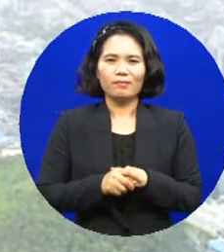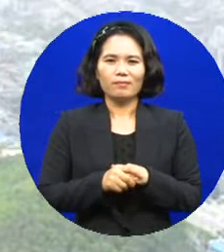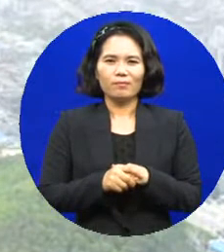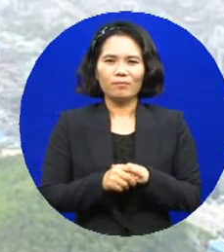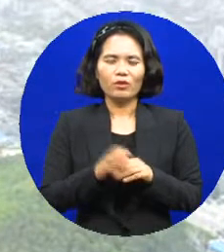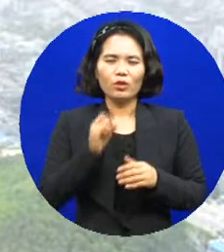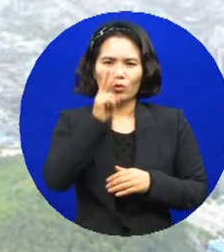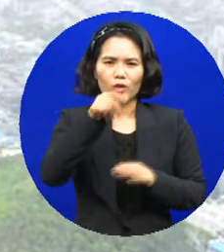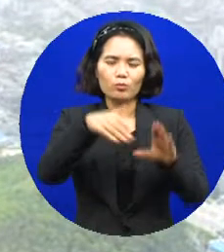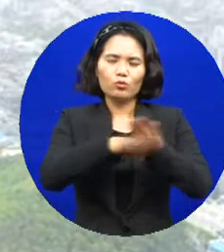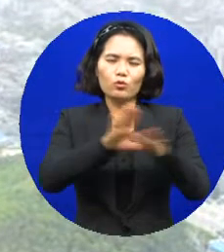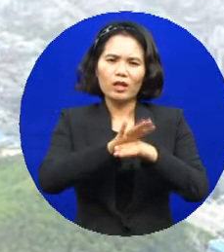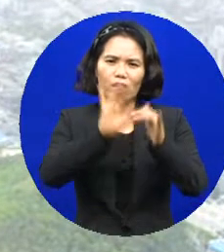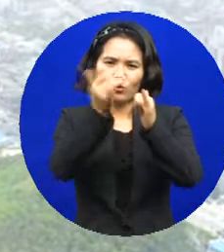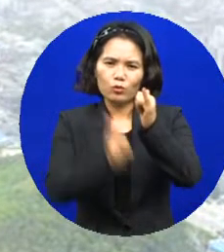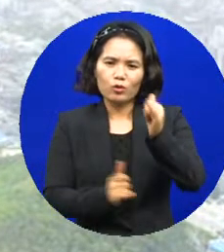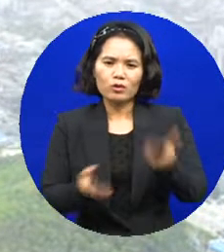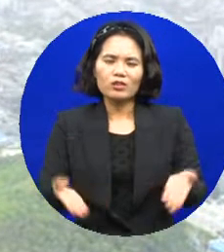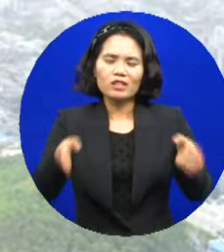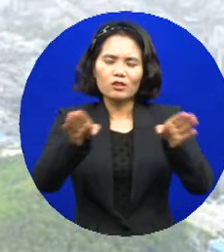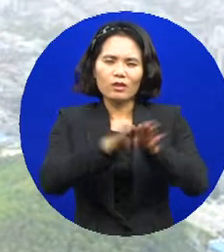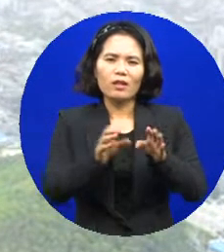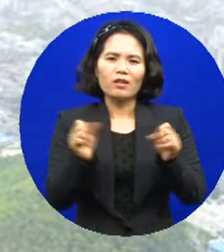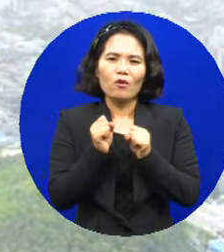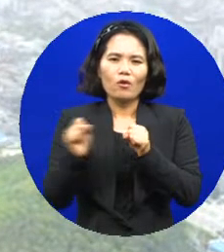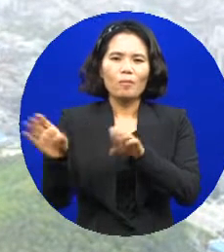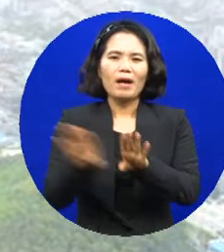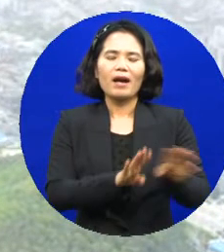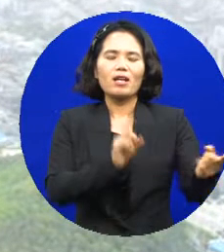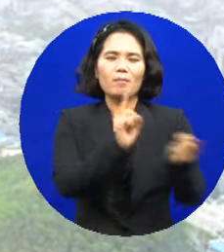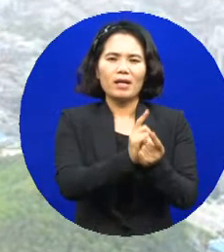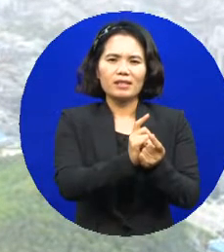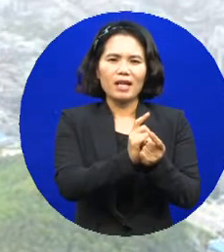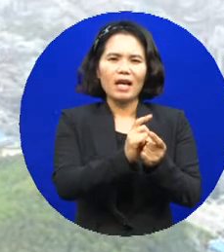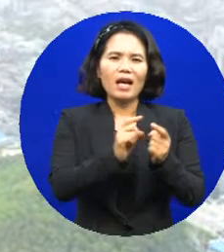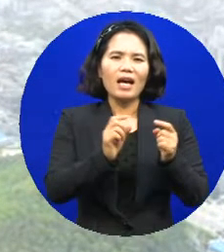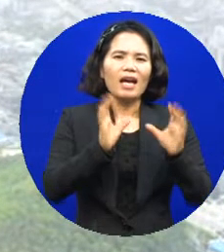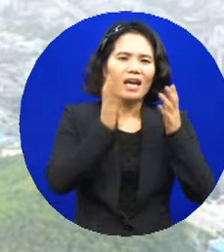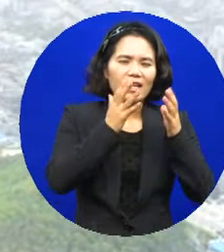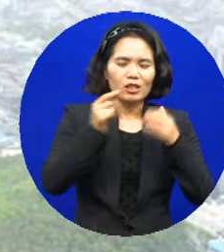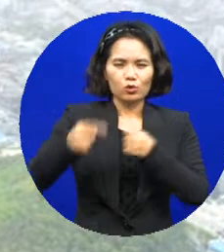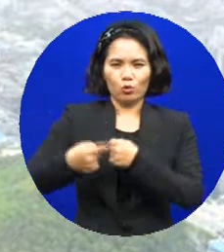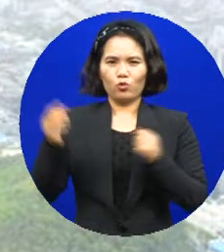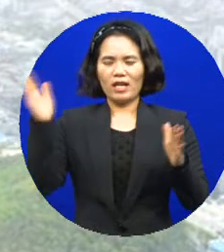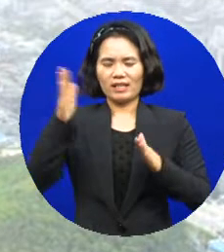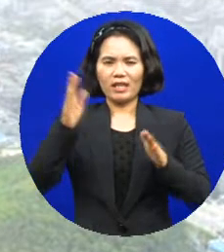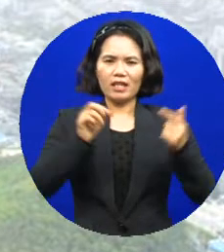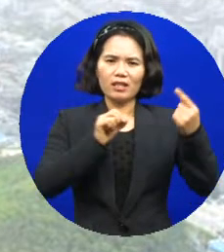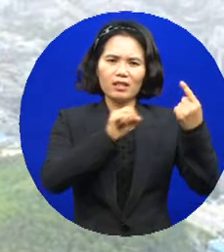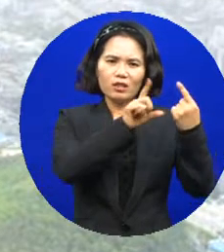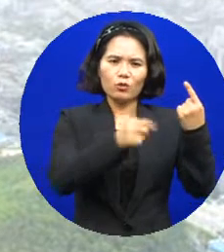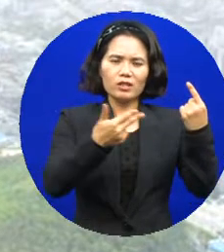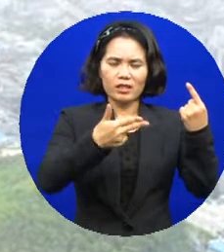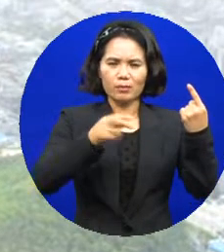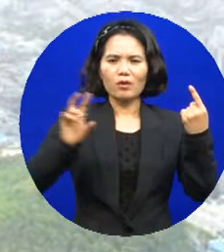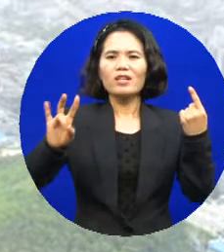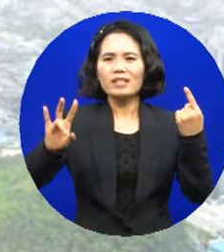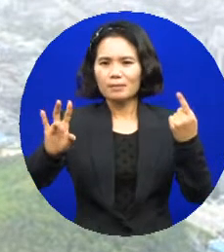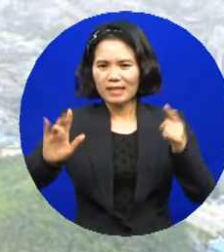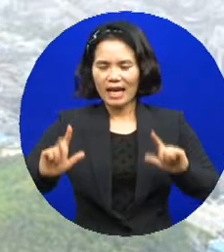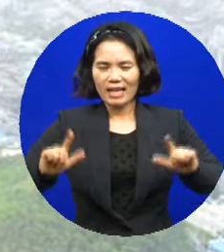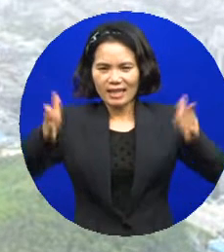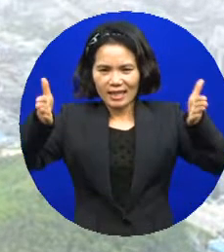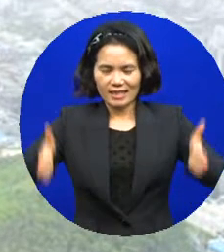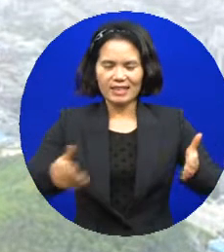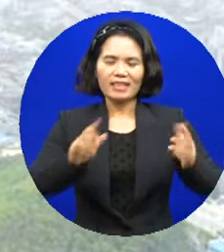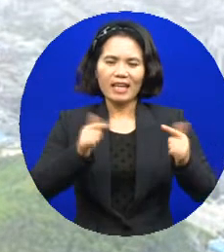똑똑 정보입니다. 용인 문화유적 전시관에서는 겨울방학을 맞아 유아와 초등학생을 대상으로 1월 7일부터